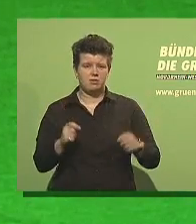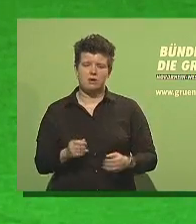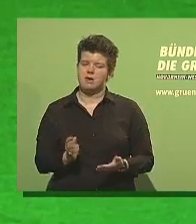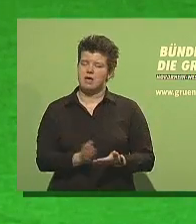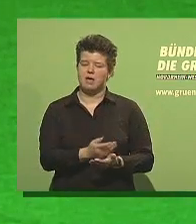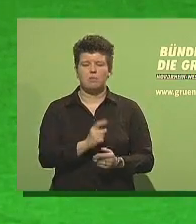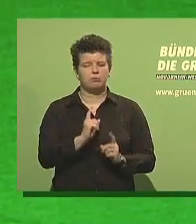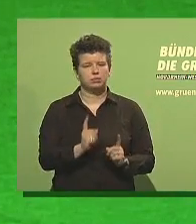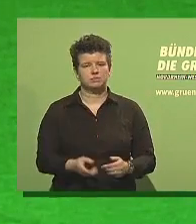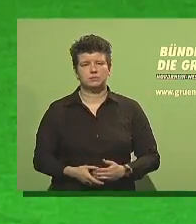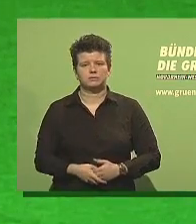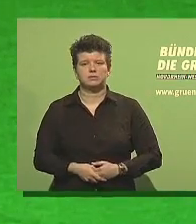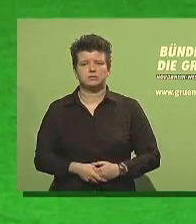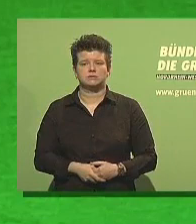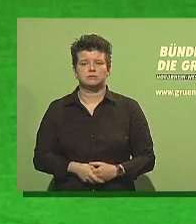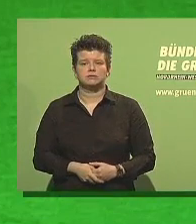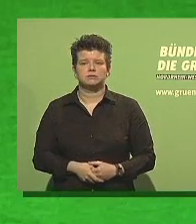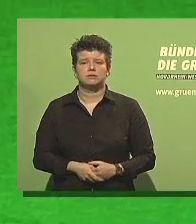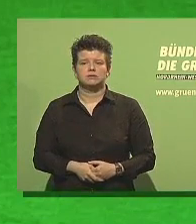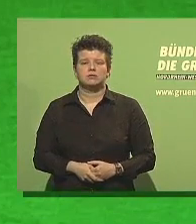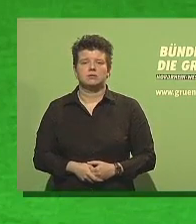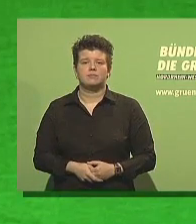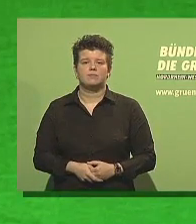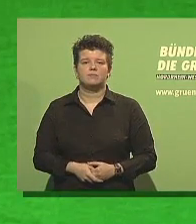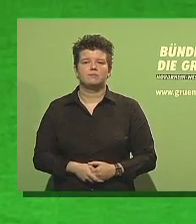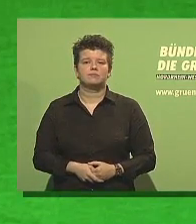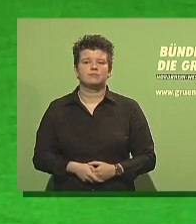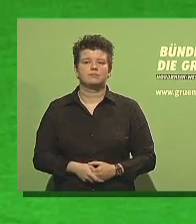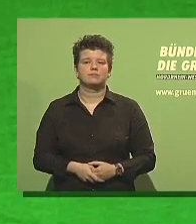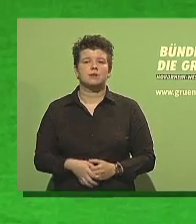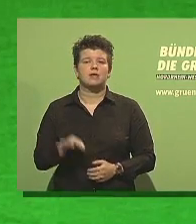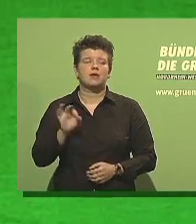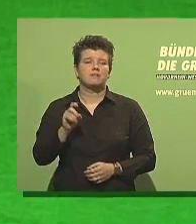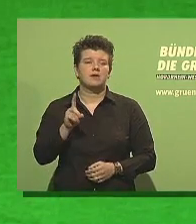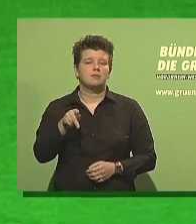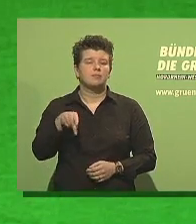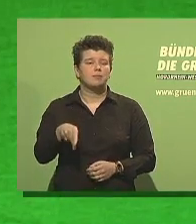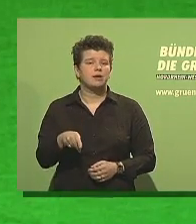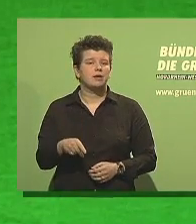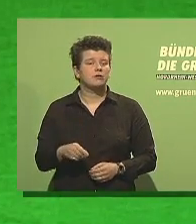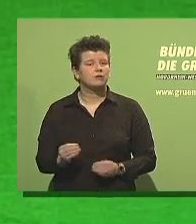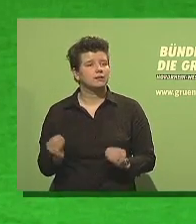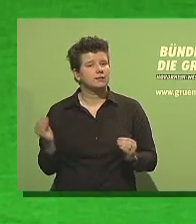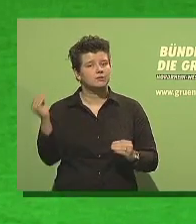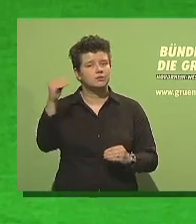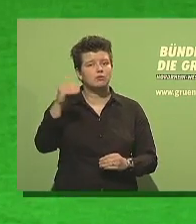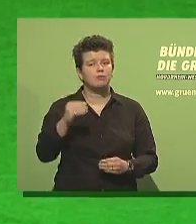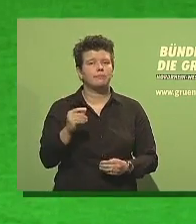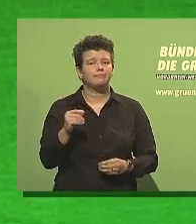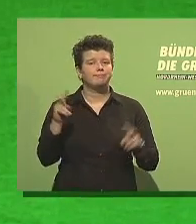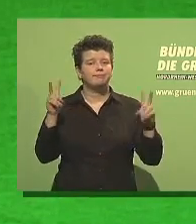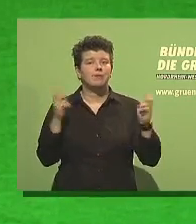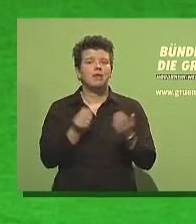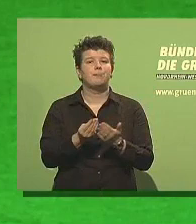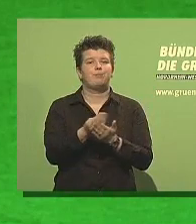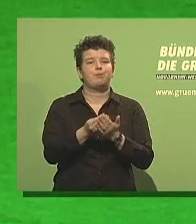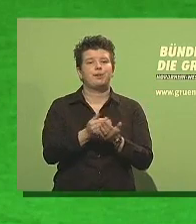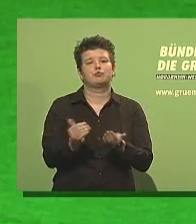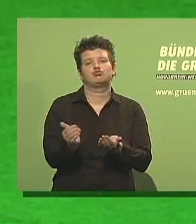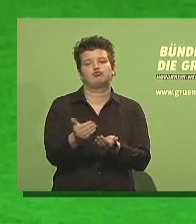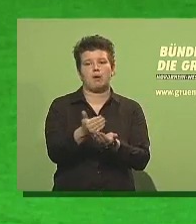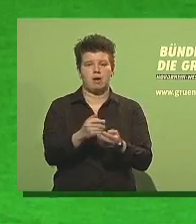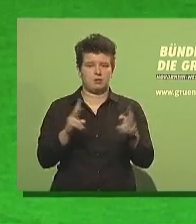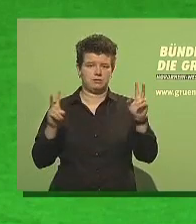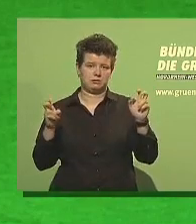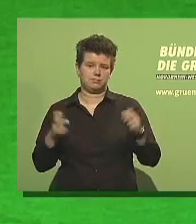eine neoliberale Duftmarke gesetzt, das Bildungssparen von Herrn Rösler. Damit werden Bildungskosten